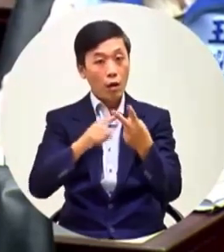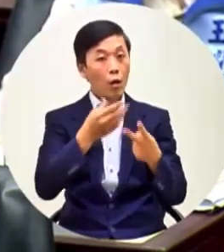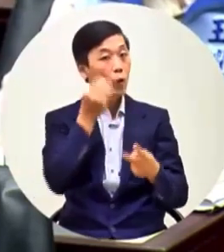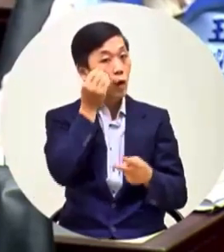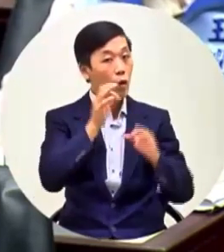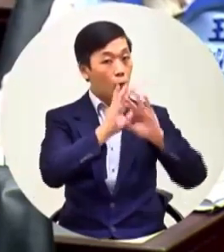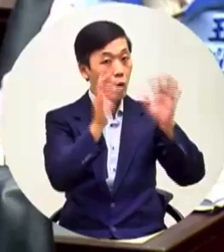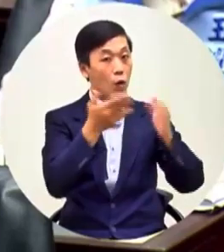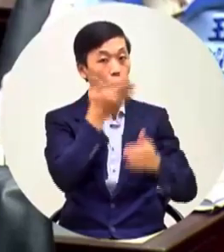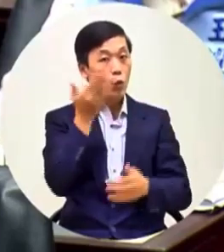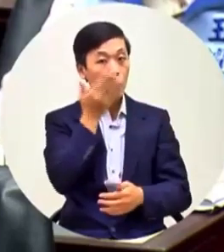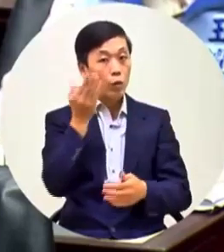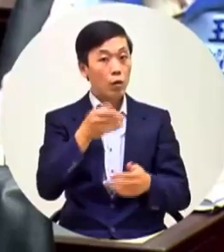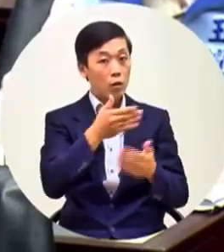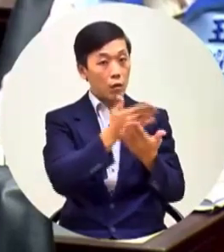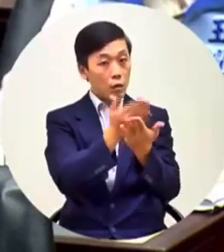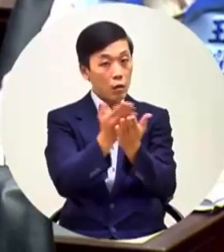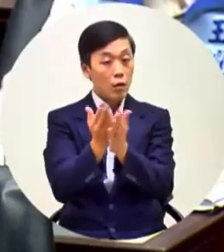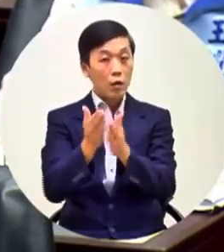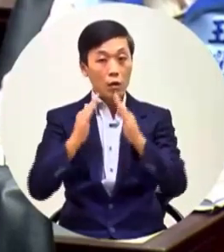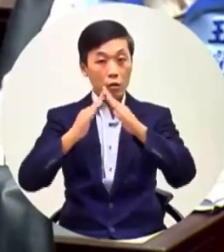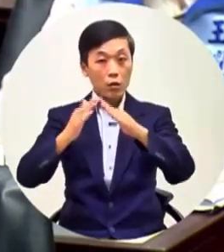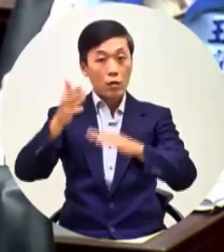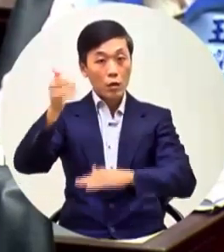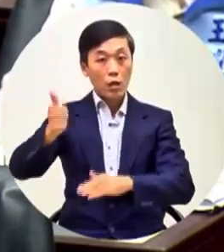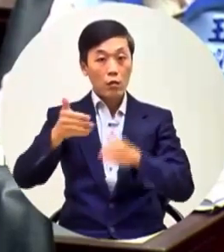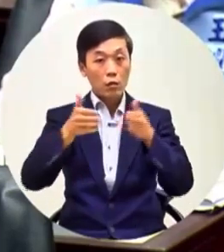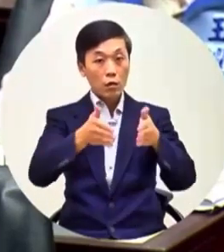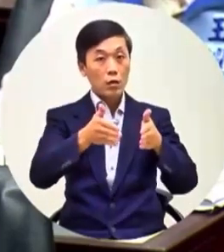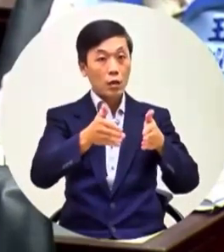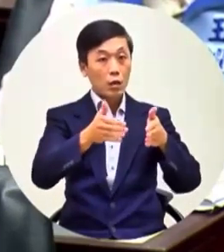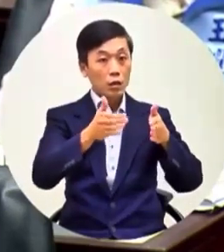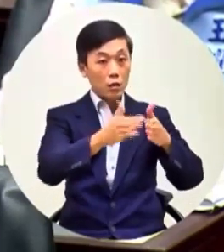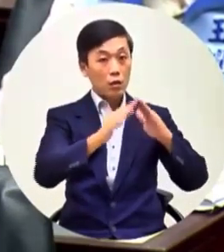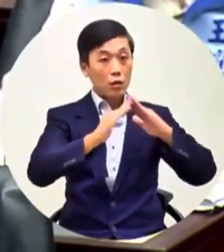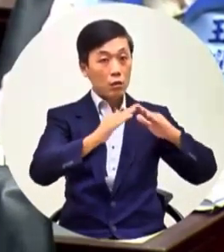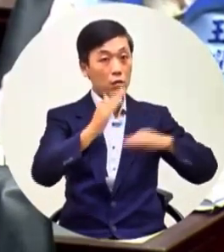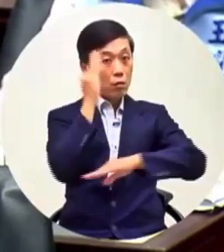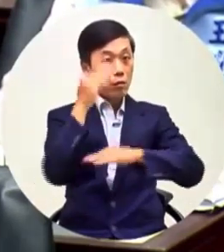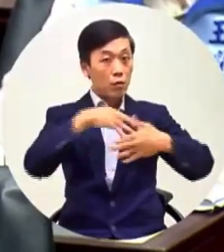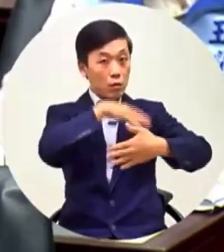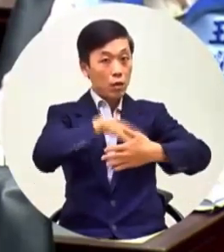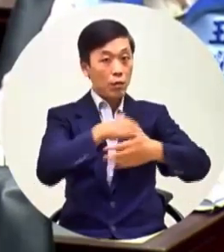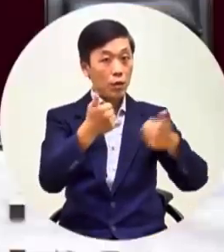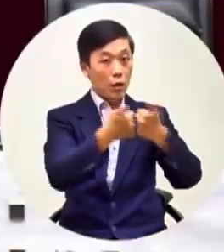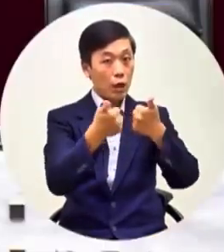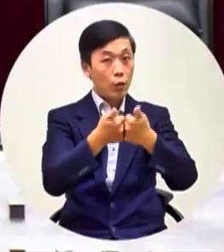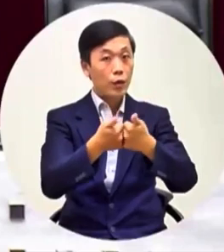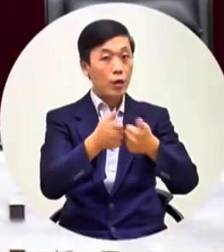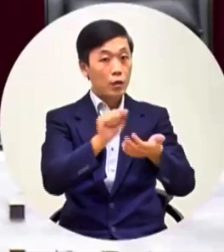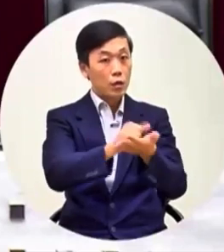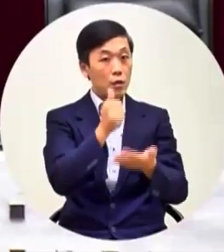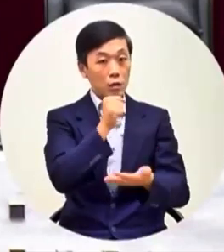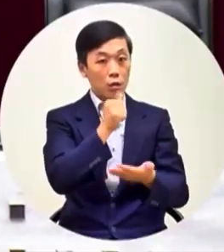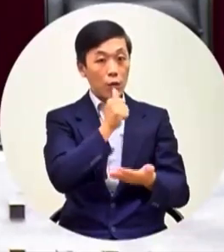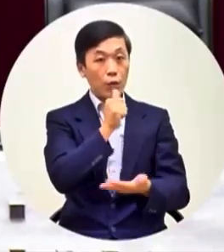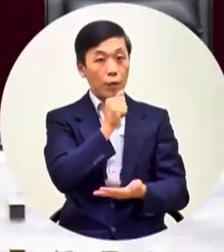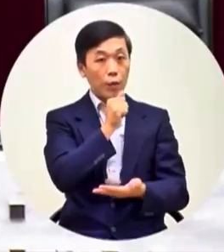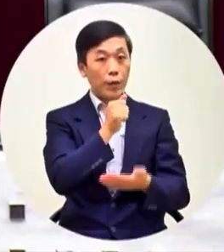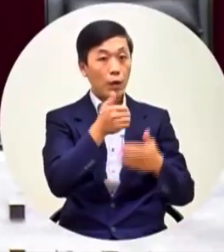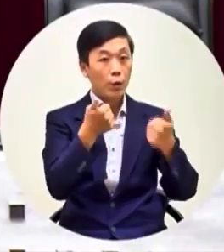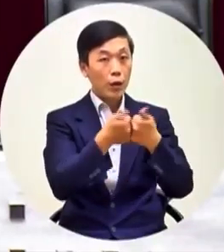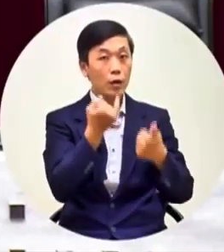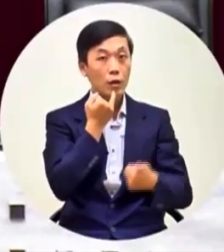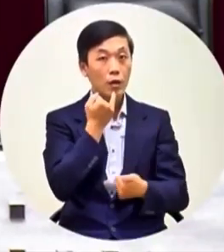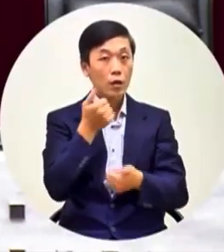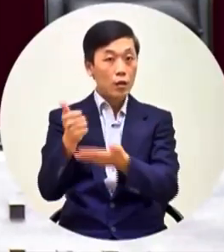边自行在市政府召开记者会。好，以上，谢谢。 好，谢谢朱议员。好，我们请时代力